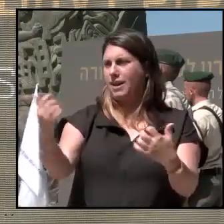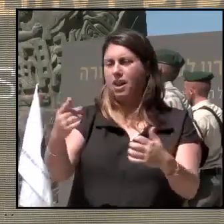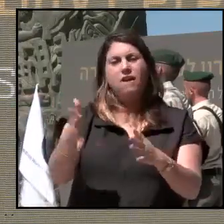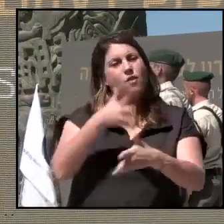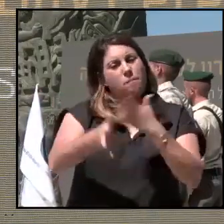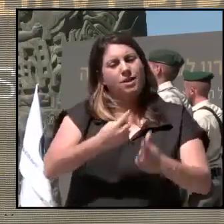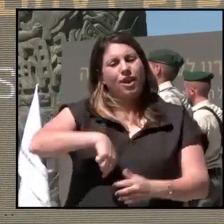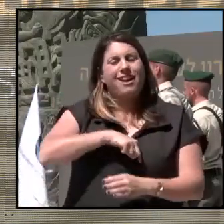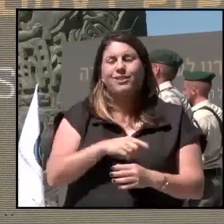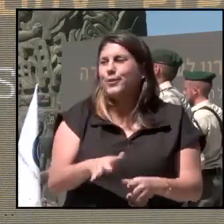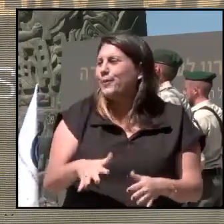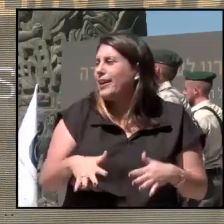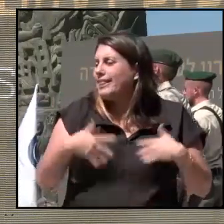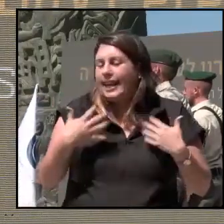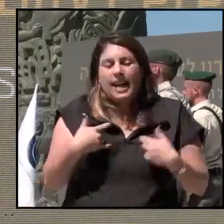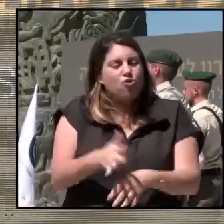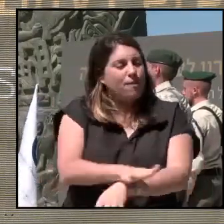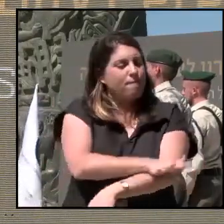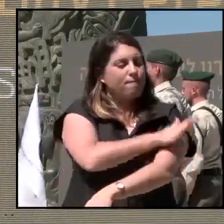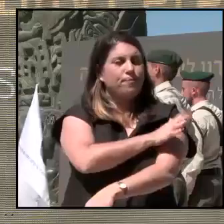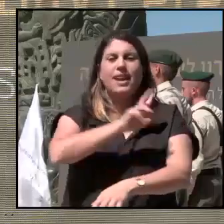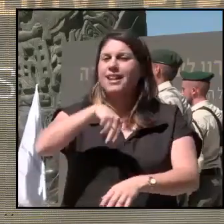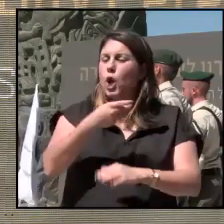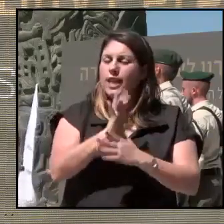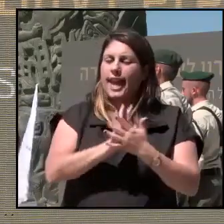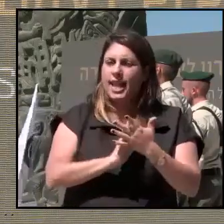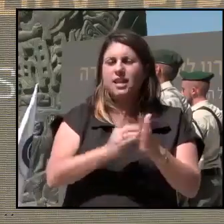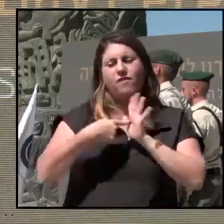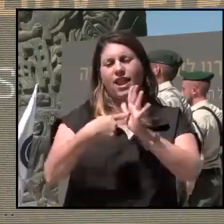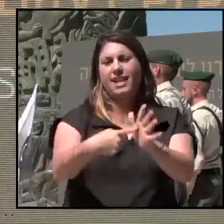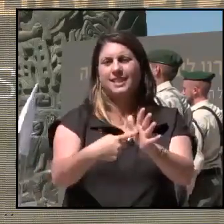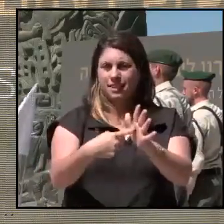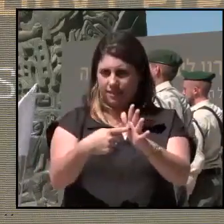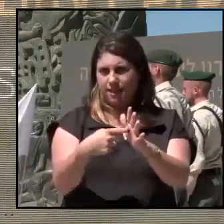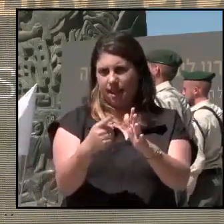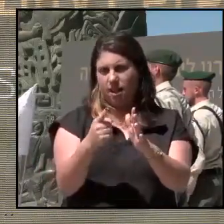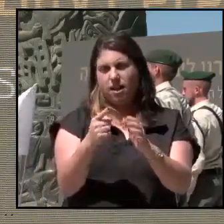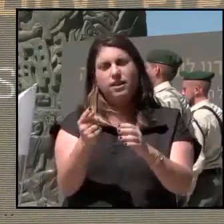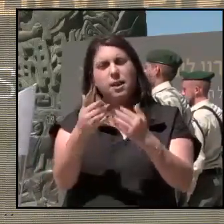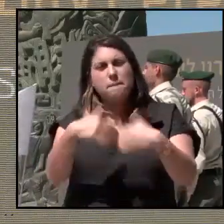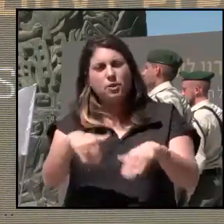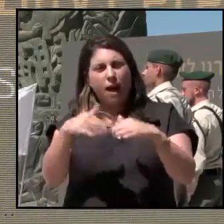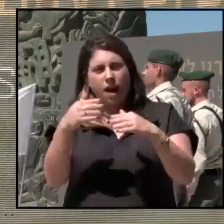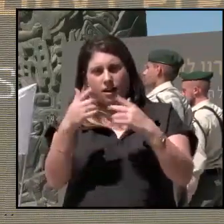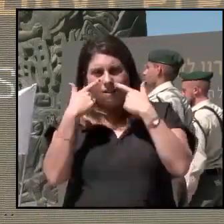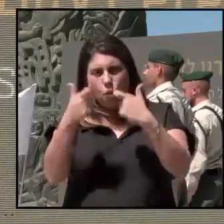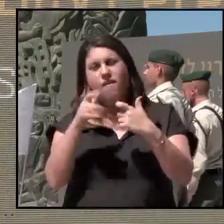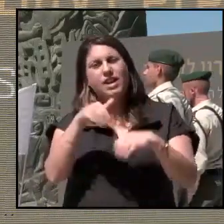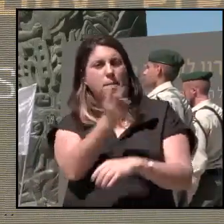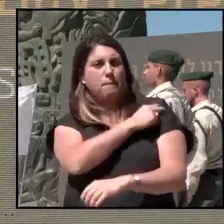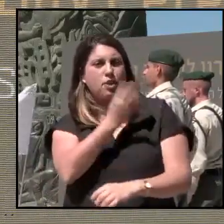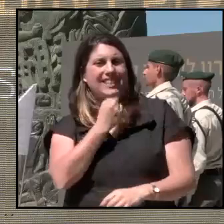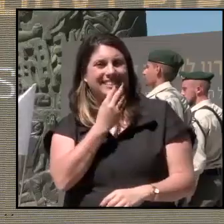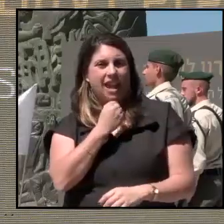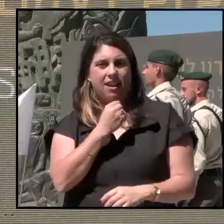נרגשים להיות חלק מהאירוע הזה כמייצגי משמר הגבול ומשטרת ישראל. לקחת חלק במעמד זה,